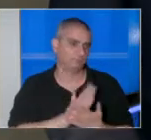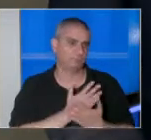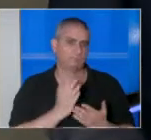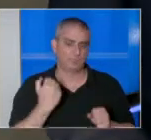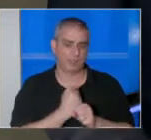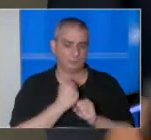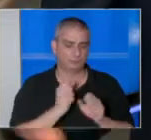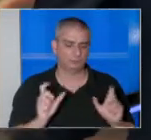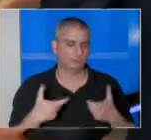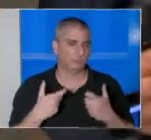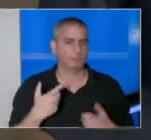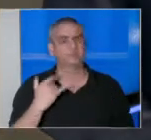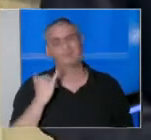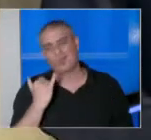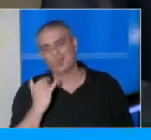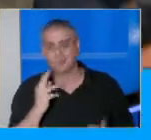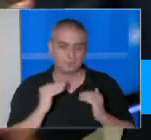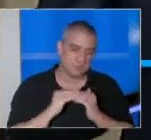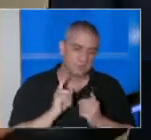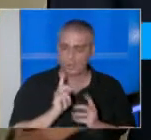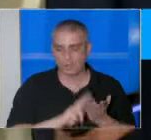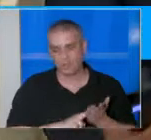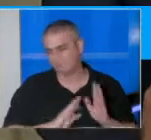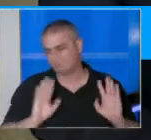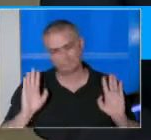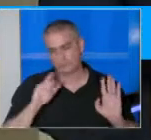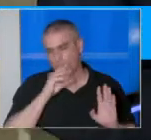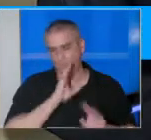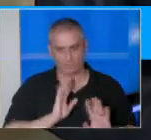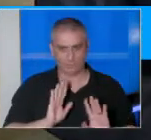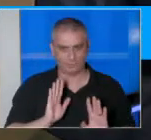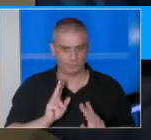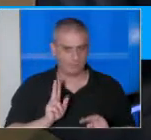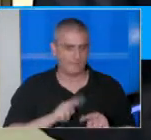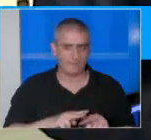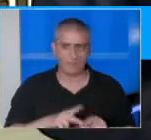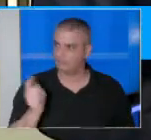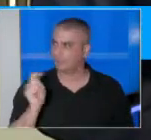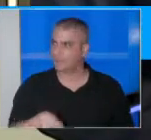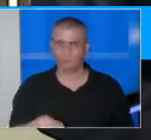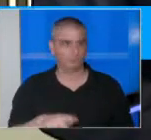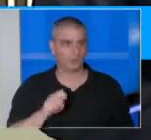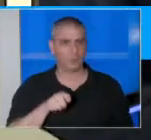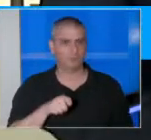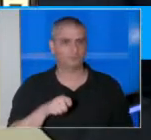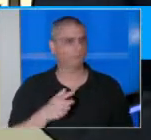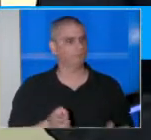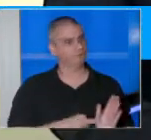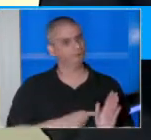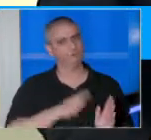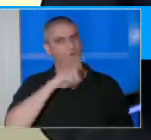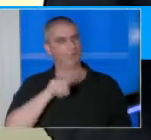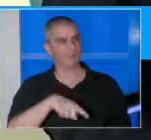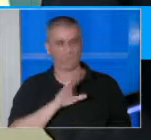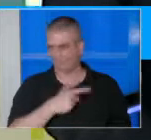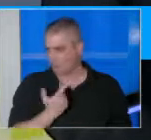לבצע סגר, נכון או לא נכון, אנחנו לא ניכנס לזה, ואז אתם מגיעים לכאן לכנסת ודורשים לבטל,